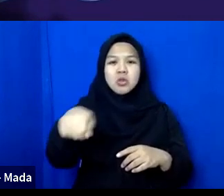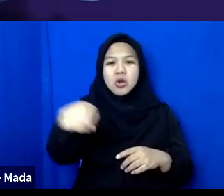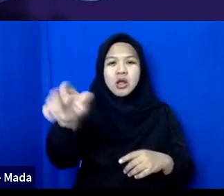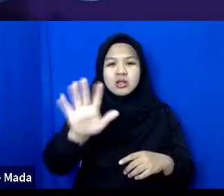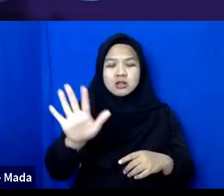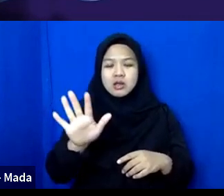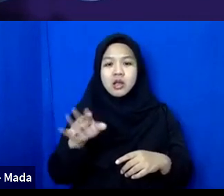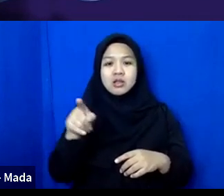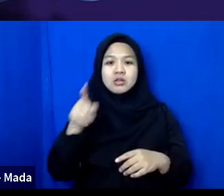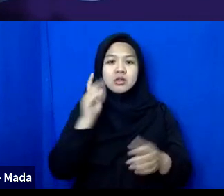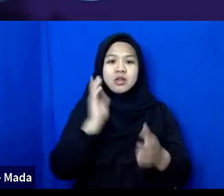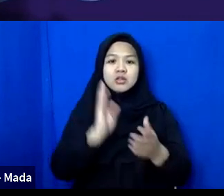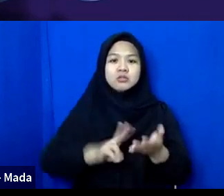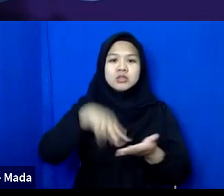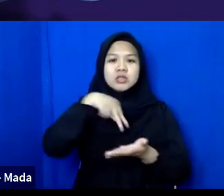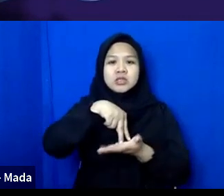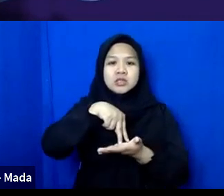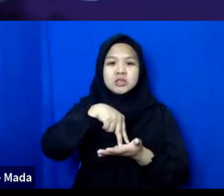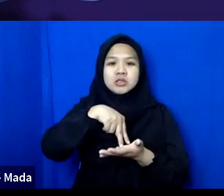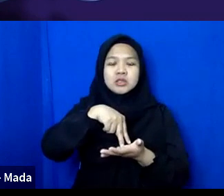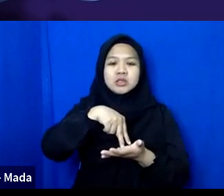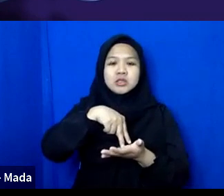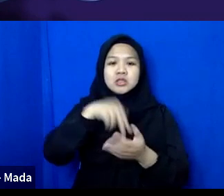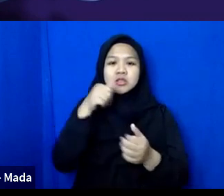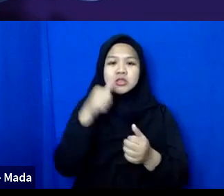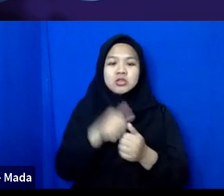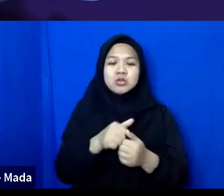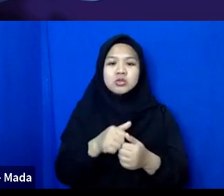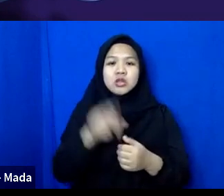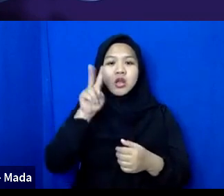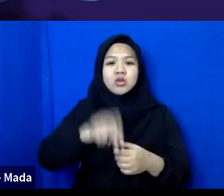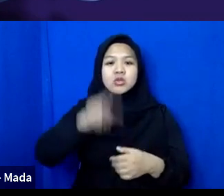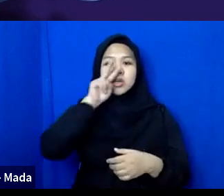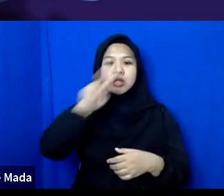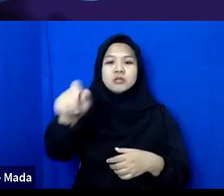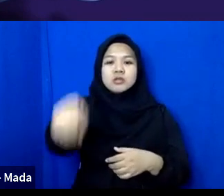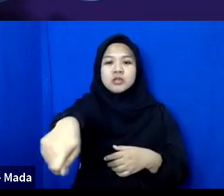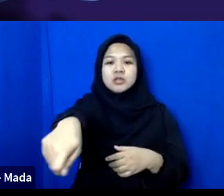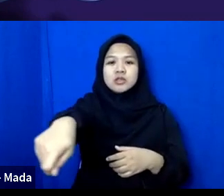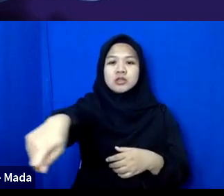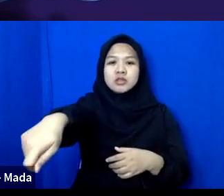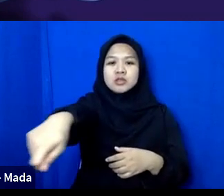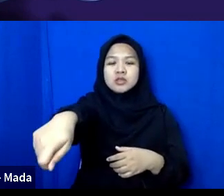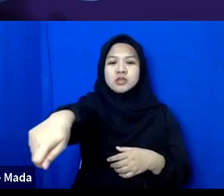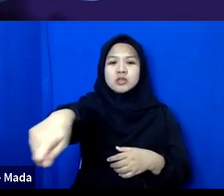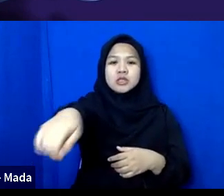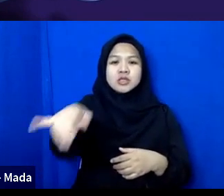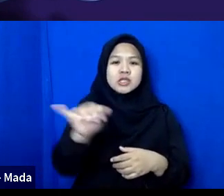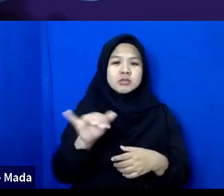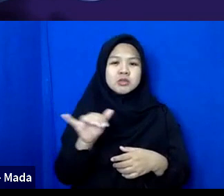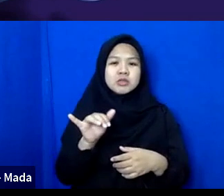Jadi dia itu langsung berdiri Gitu dia bilang terus udah gitu Kalau ngelihat kayak begini apa